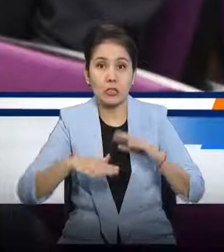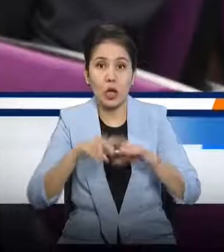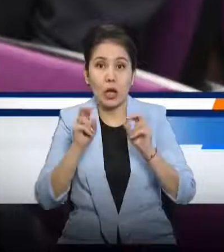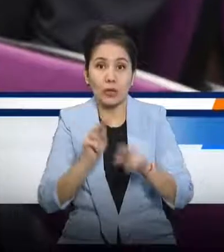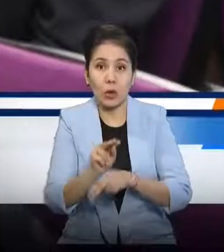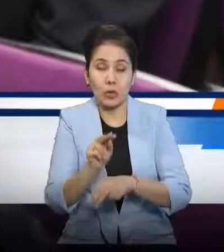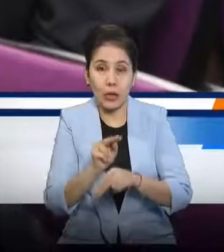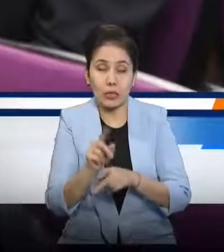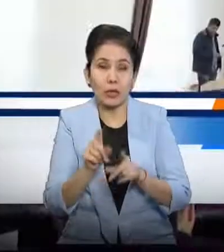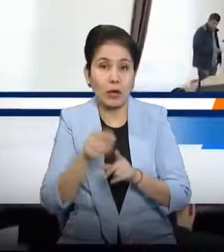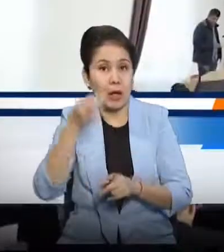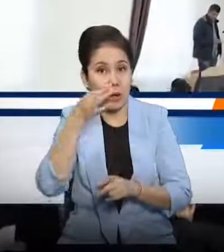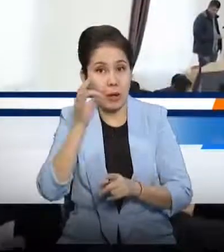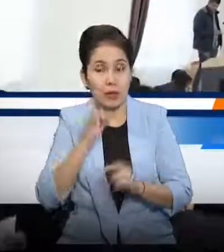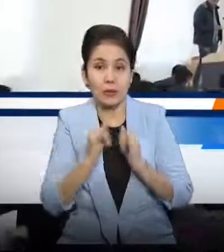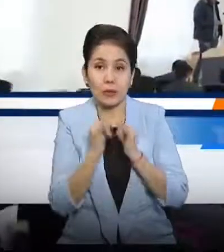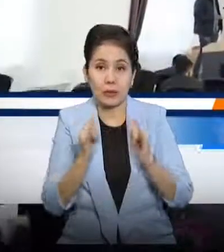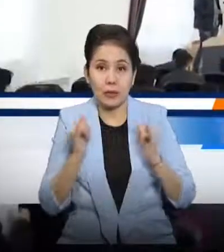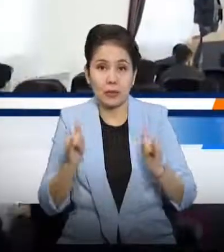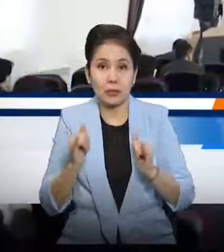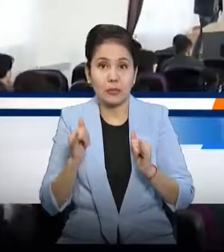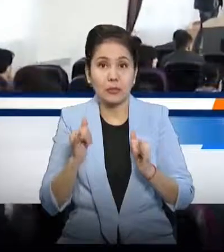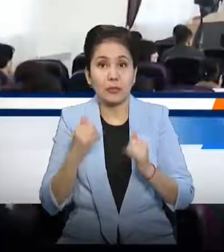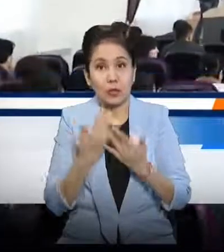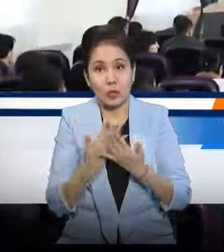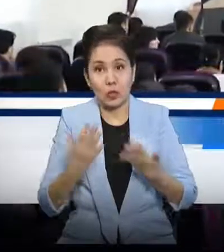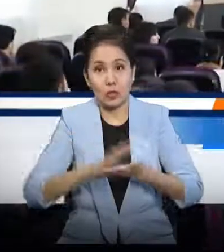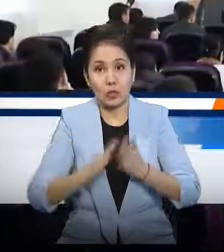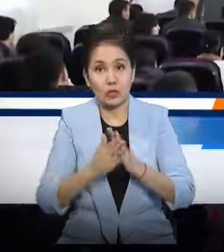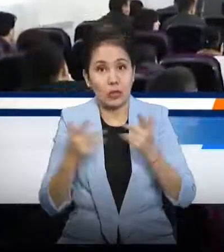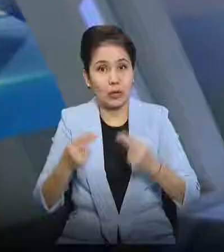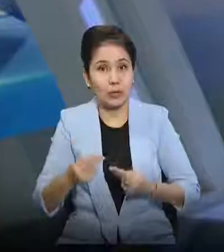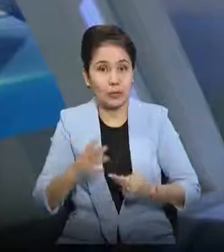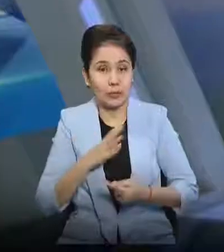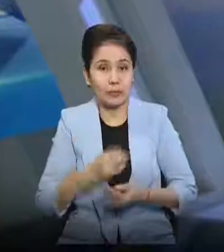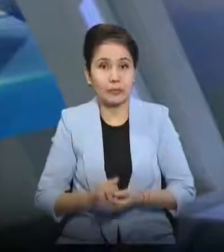qayta tayyorlash va ularning malakasini oshirishni tashkil etish bo'yicha qator kelishuvlarga erishildi.